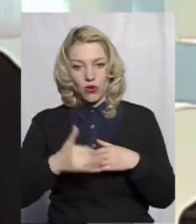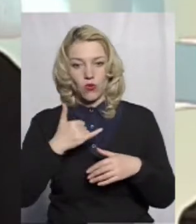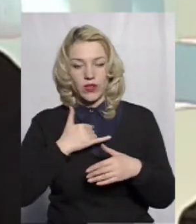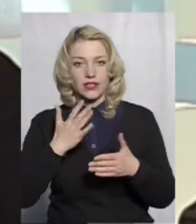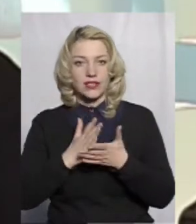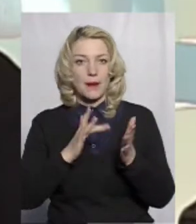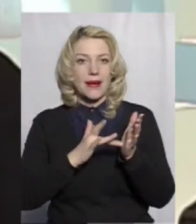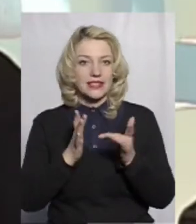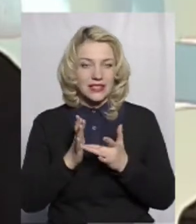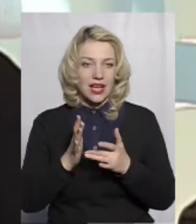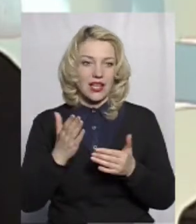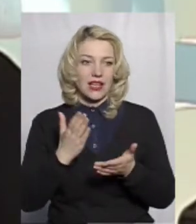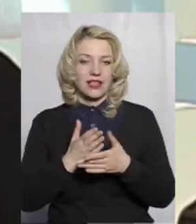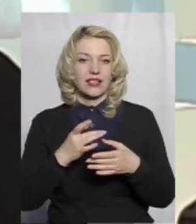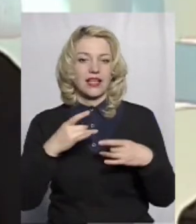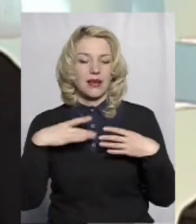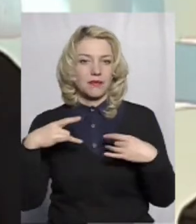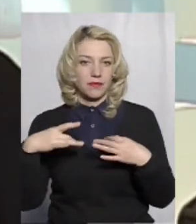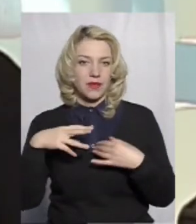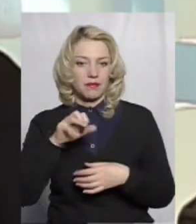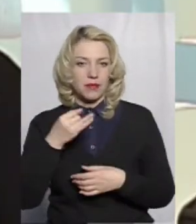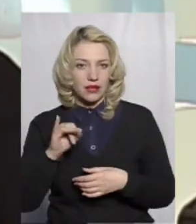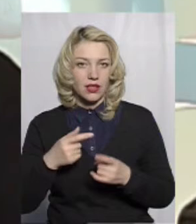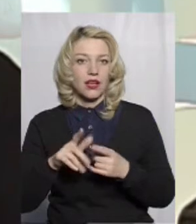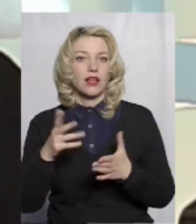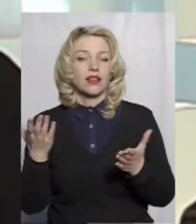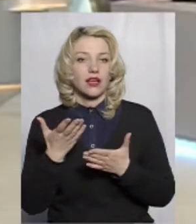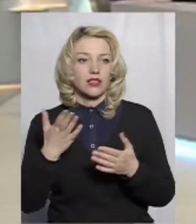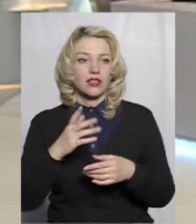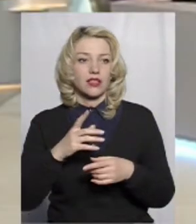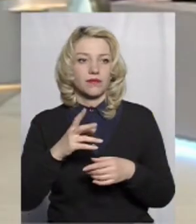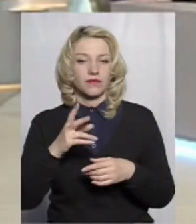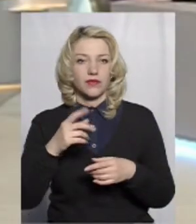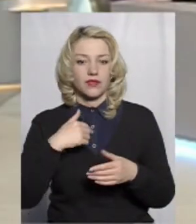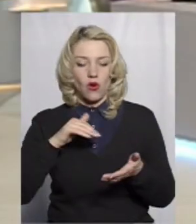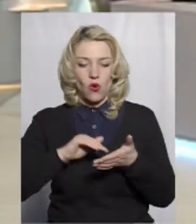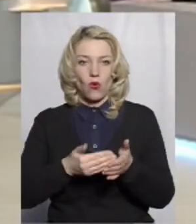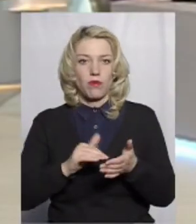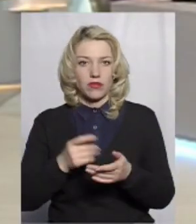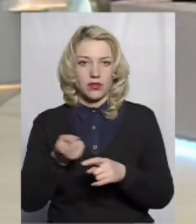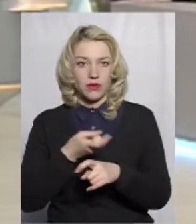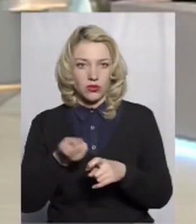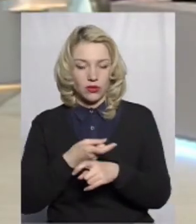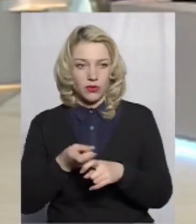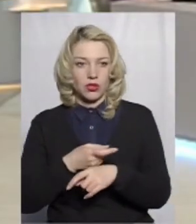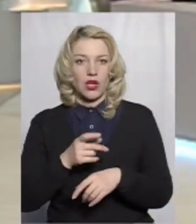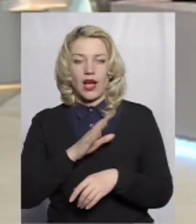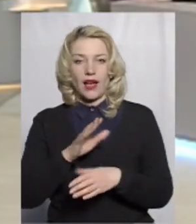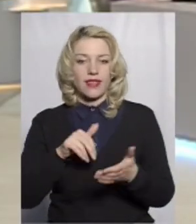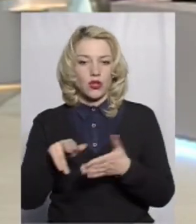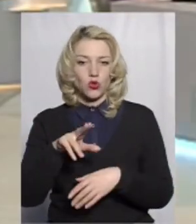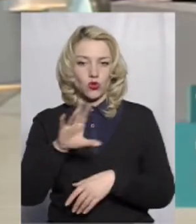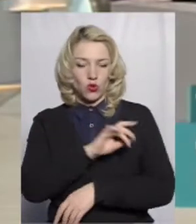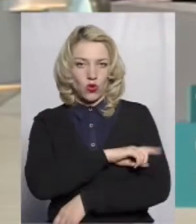є травневі вихідні, коли наш люд копає картоплю, а не більше йде до лікаря. Да?